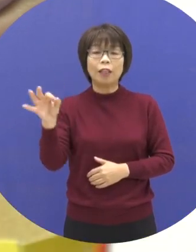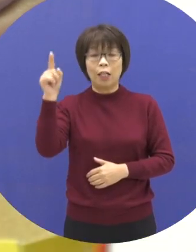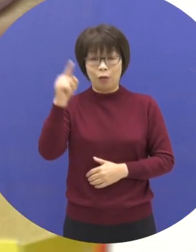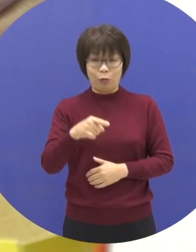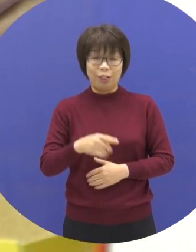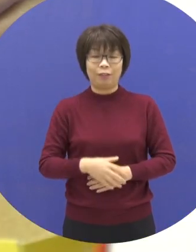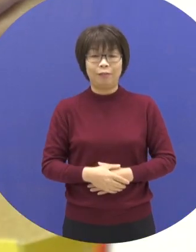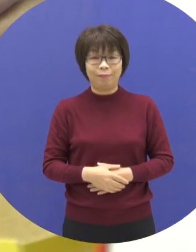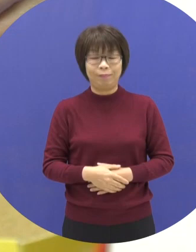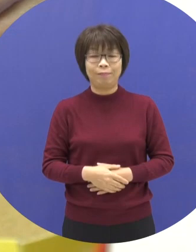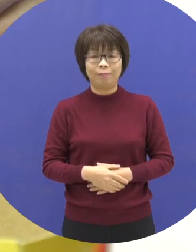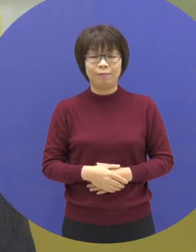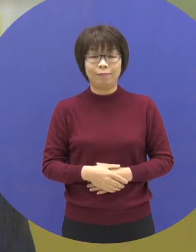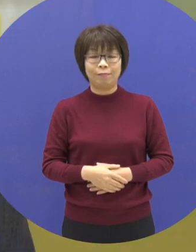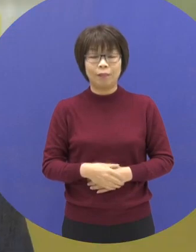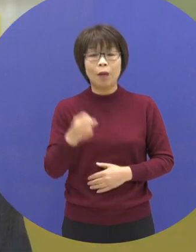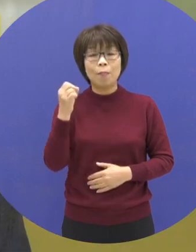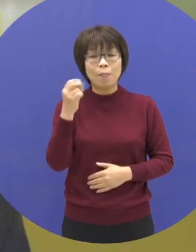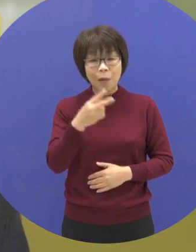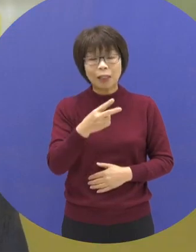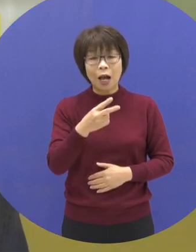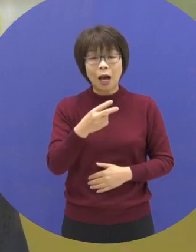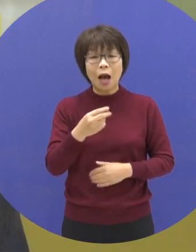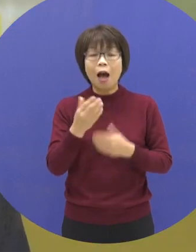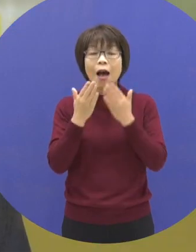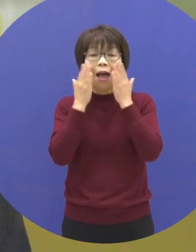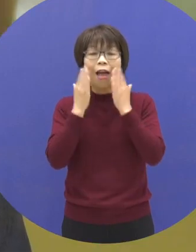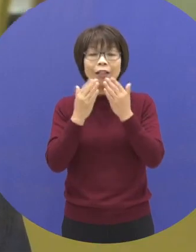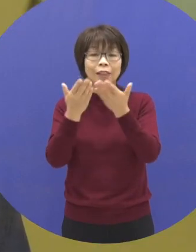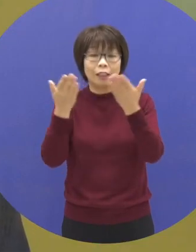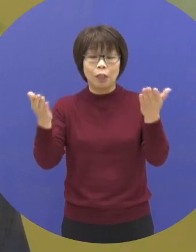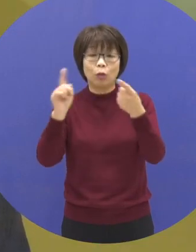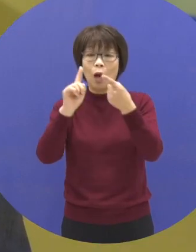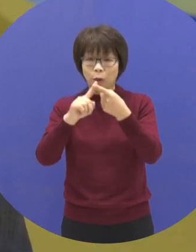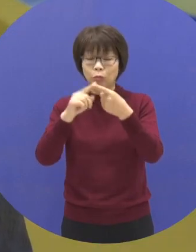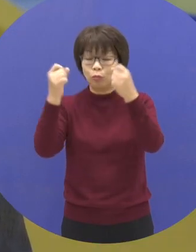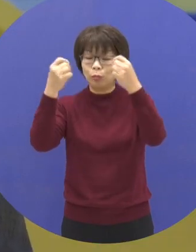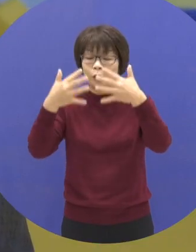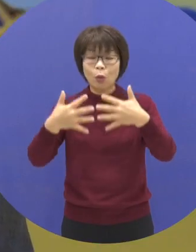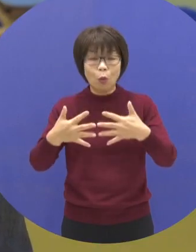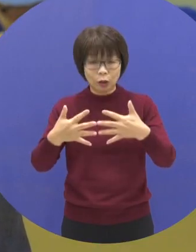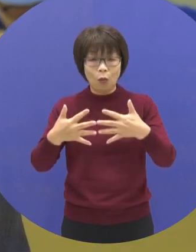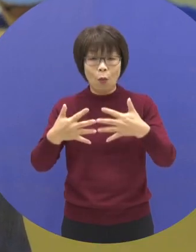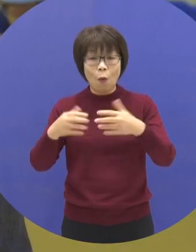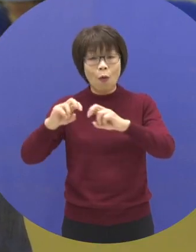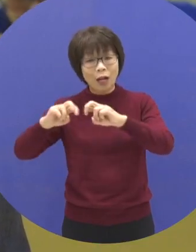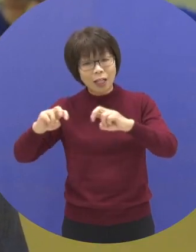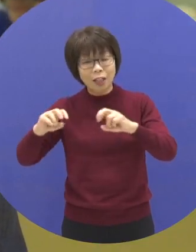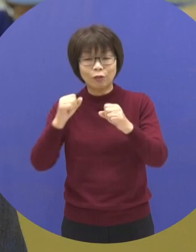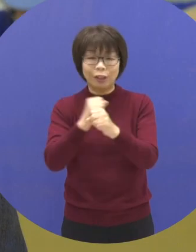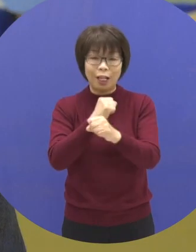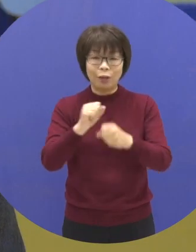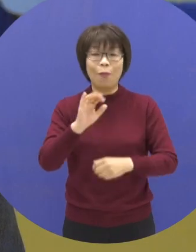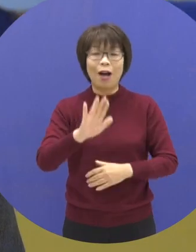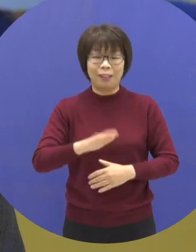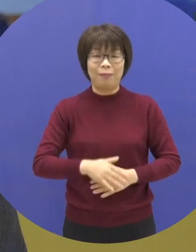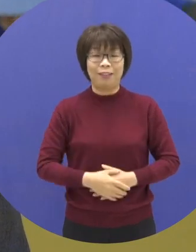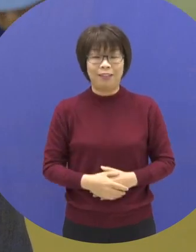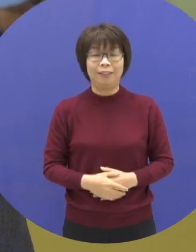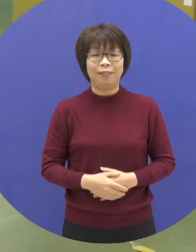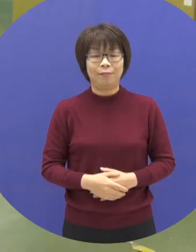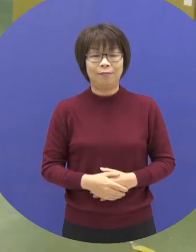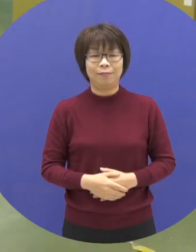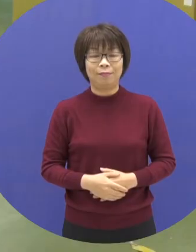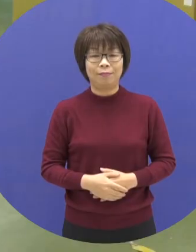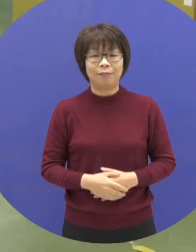ますまた起動機の技術を生かしてエステサロン向けの容器の開発製造も行なっております